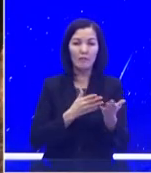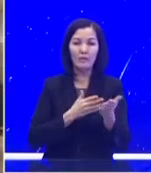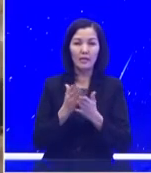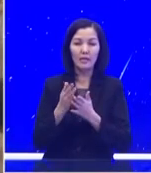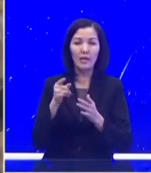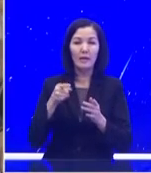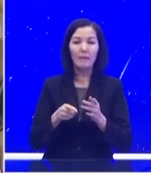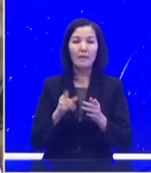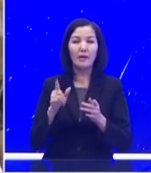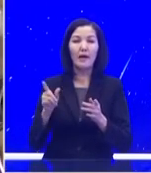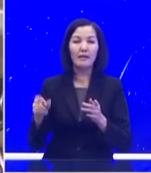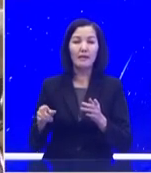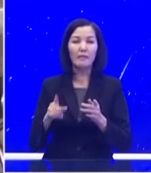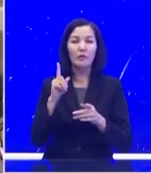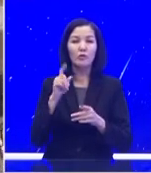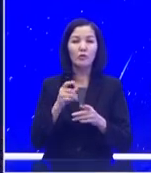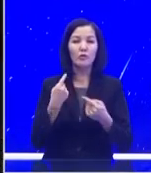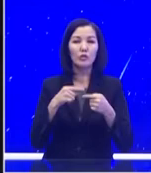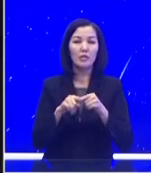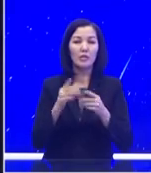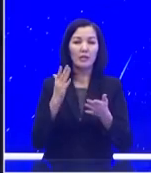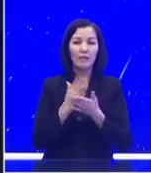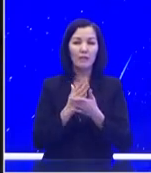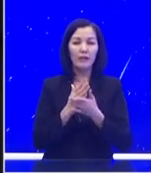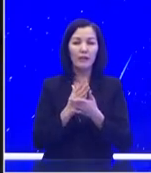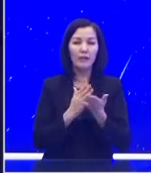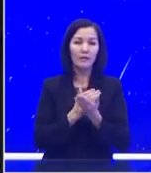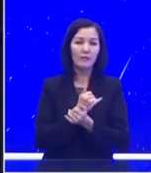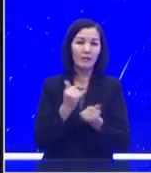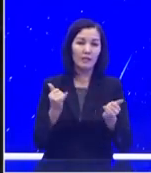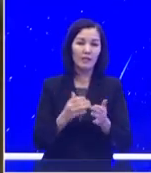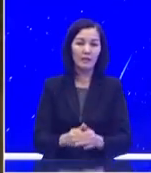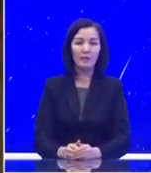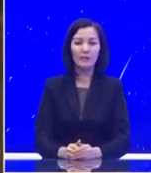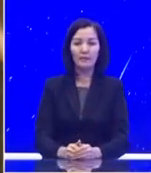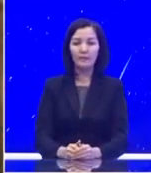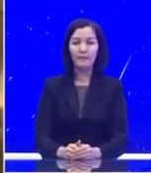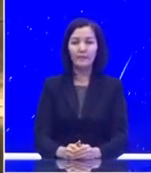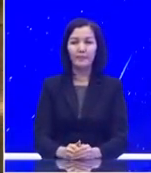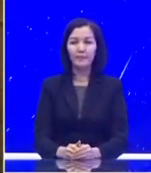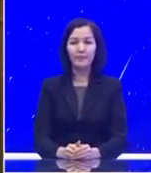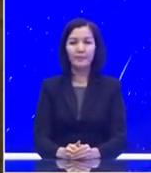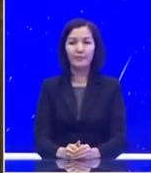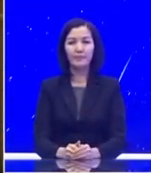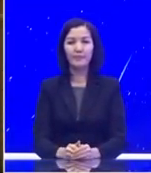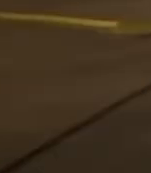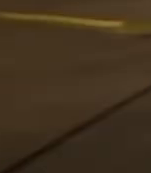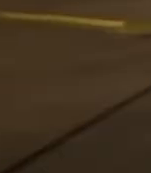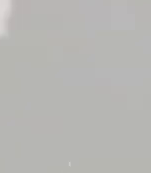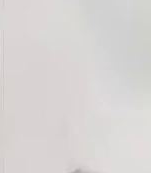өңірде 1000-ға тарта маман, 100-ден аса техника бірлігі қызмет етеді. Амина Құдайберген, Аманжол Жүнкешев, Жетісу